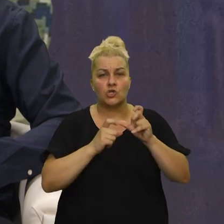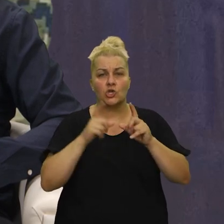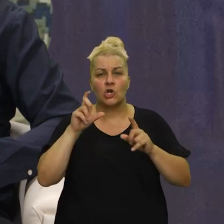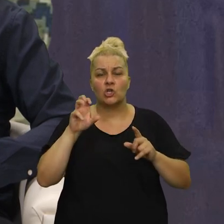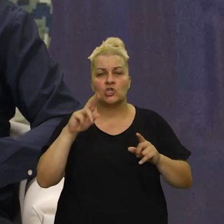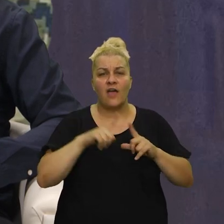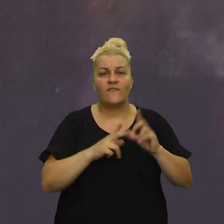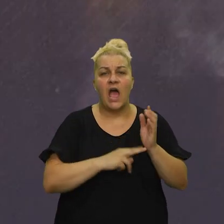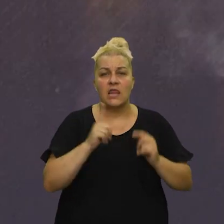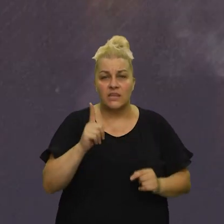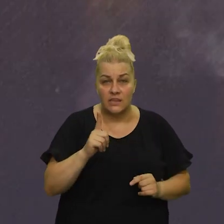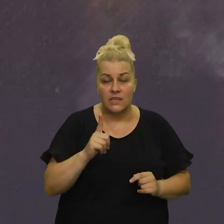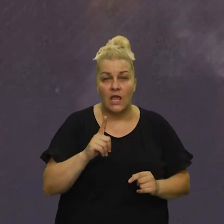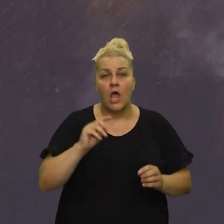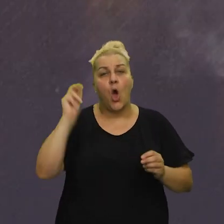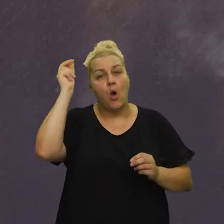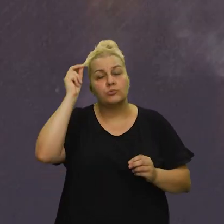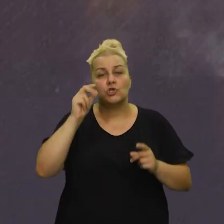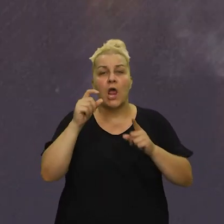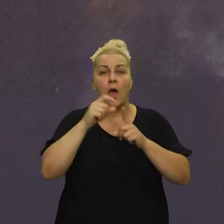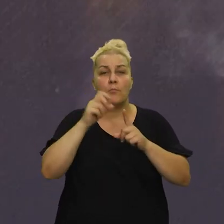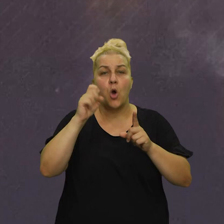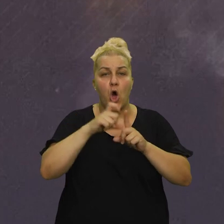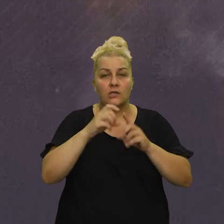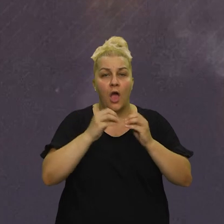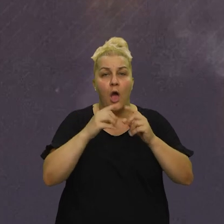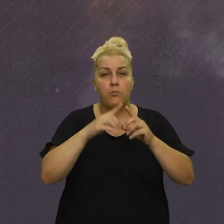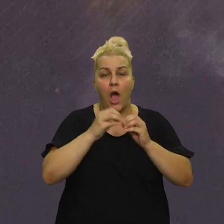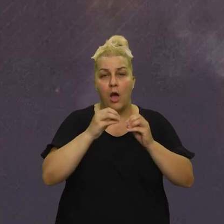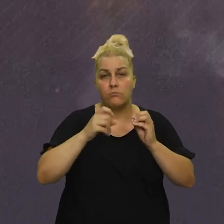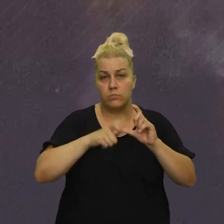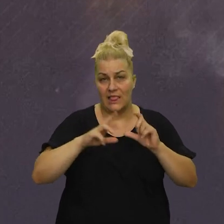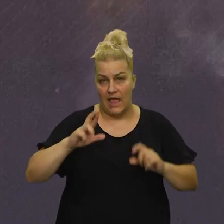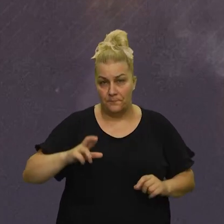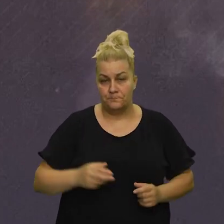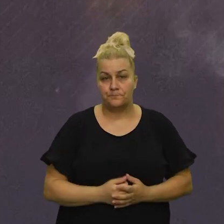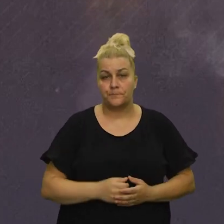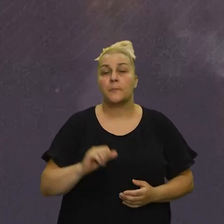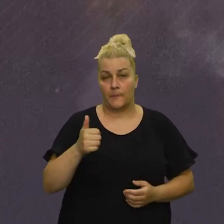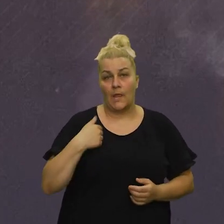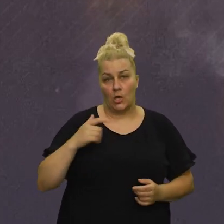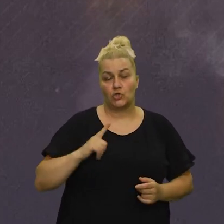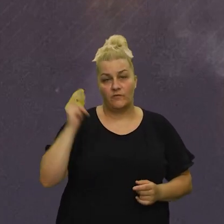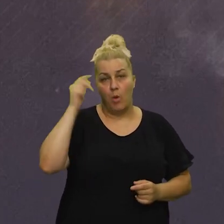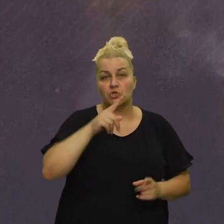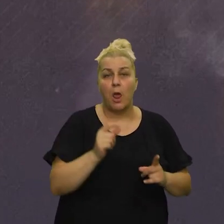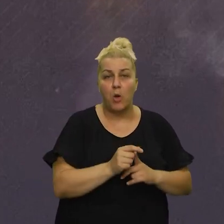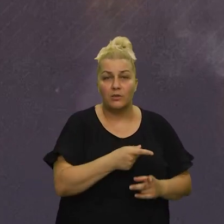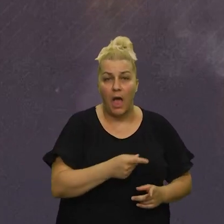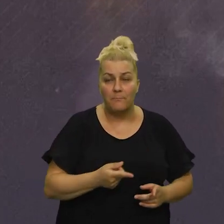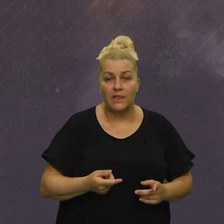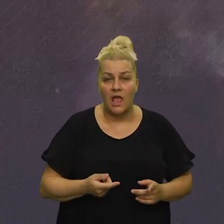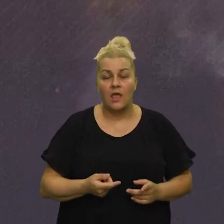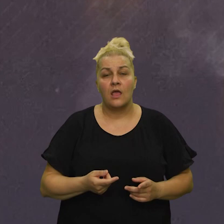Podbablje. Da, u Hršćevana, znači ja sam, živim u općini Podbablje.